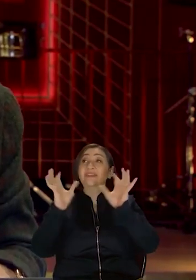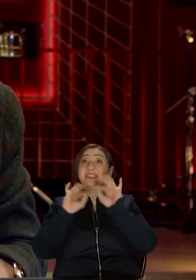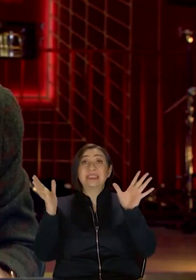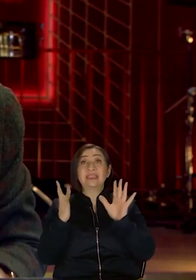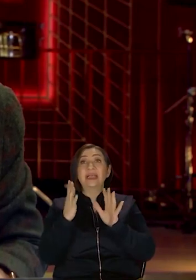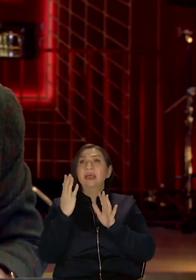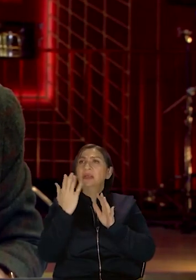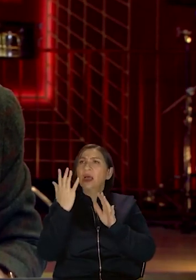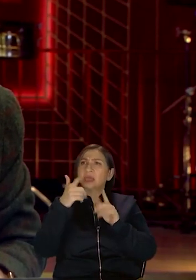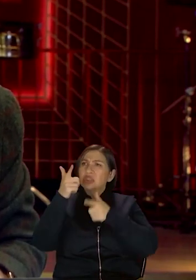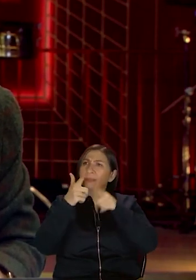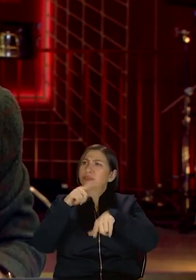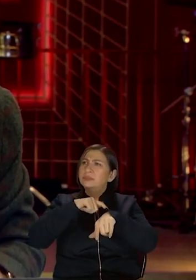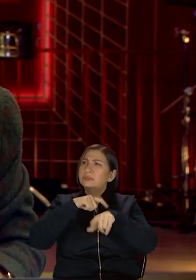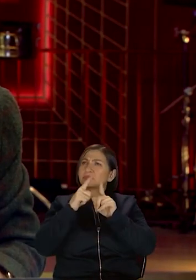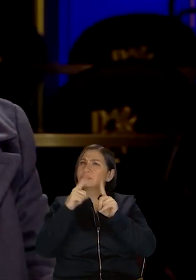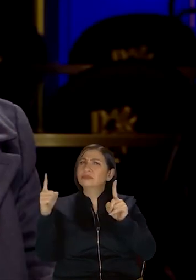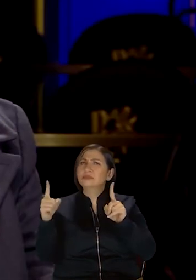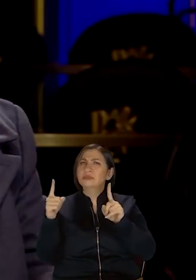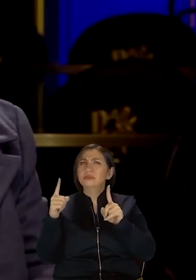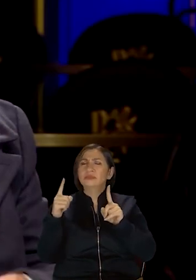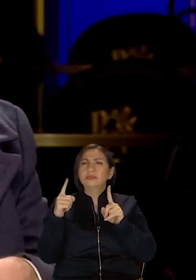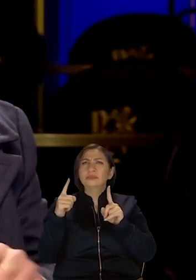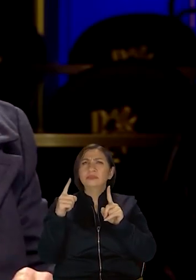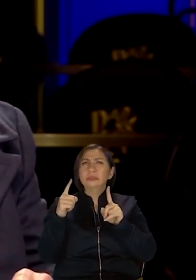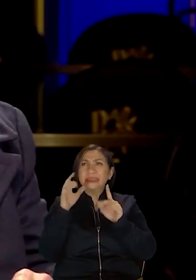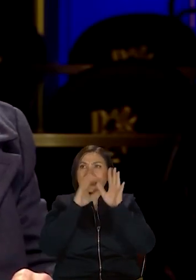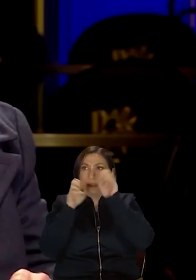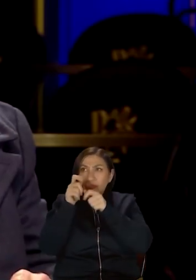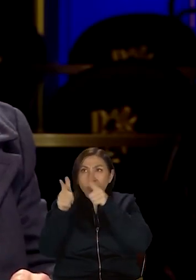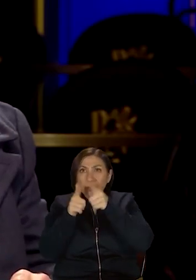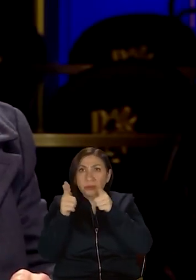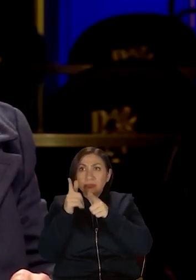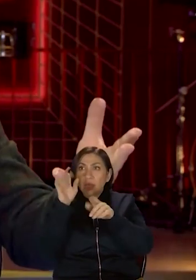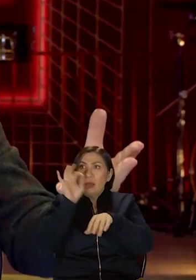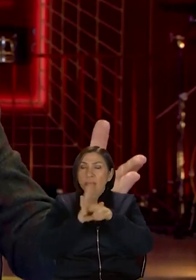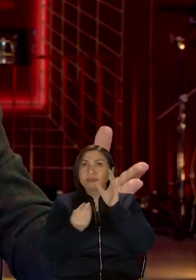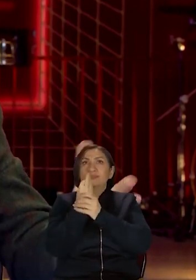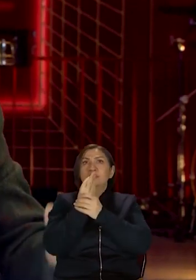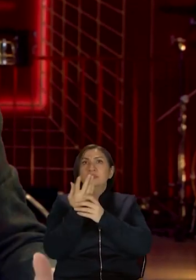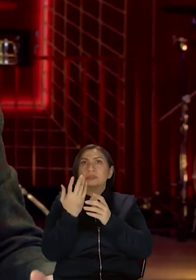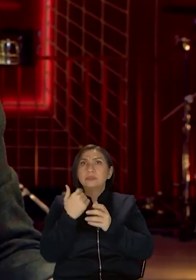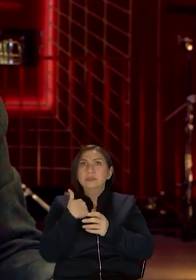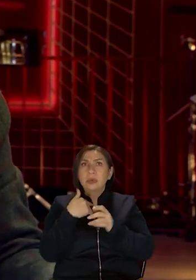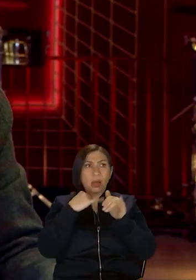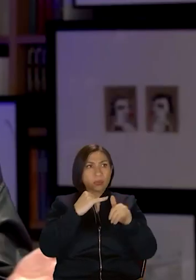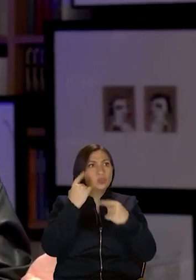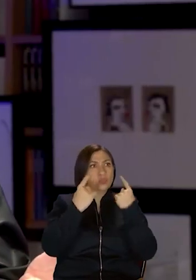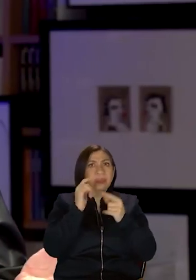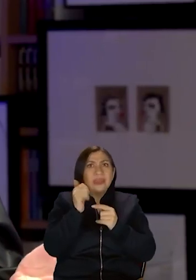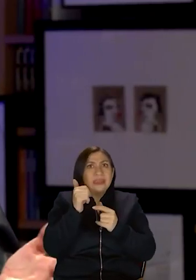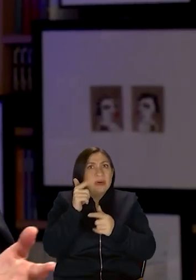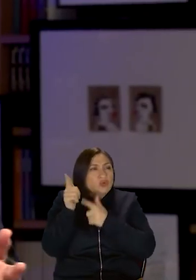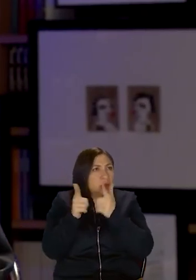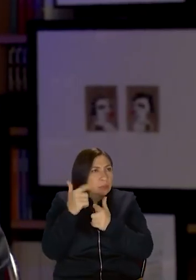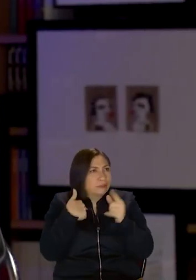Nefissin. Ne kadar sürdü çekimleriniz orada? Vallahi işte... Ya yani... gizlice mi çektiniz? Nasıl oldu? Bir anda böyle bir şey belirdi. Aynen, ben de öyle düşünüyorum. Ne zaman